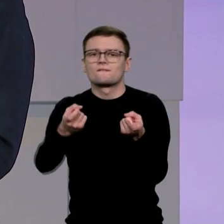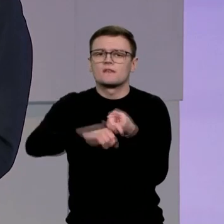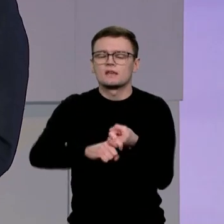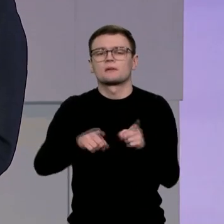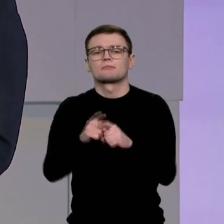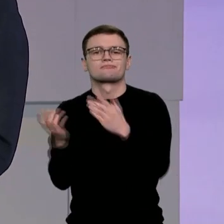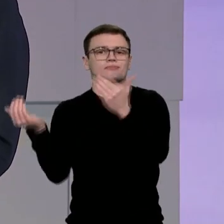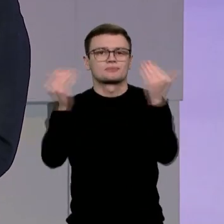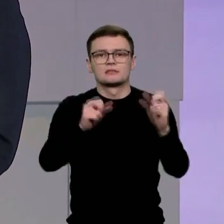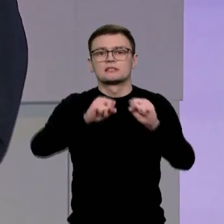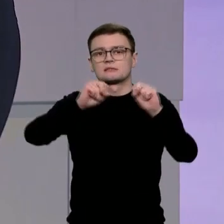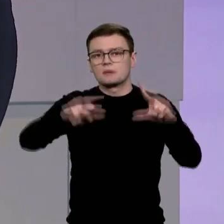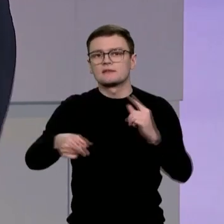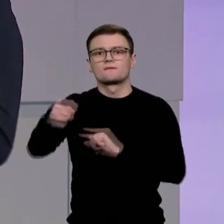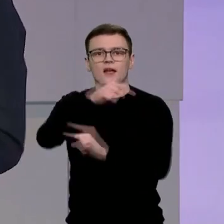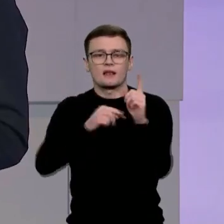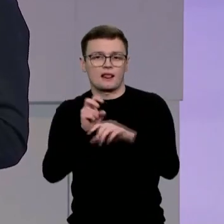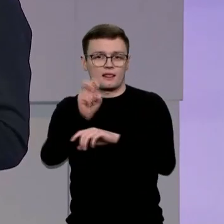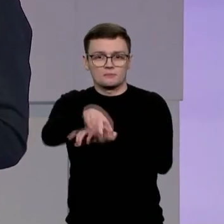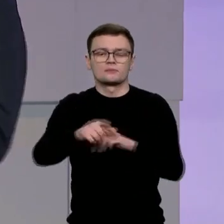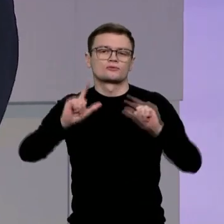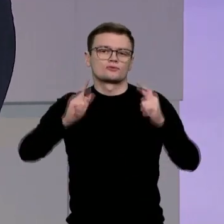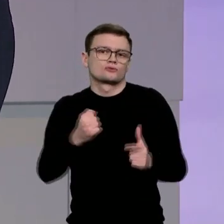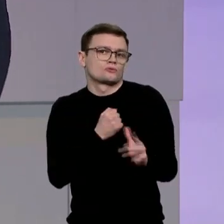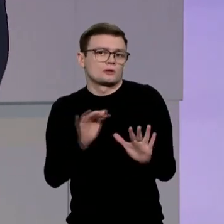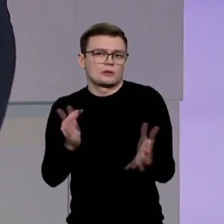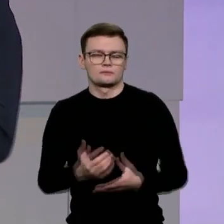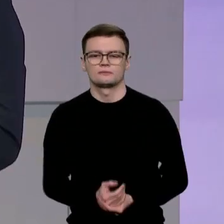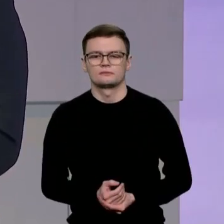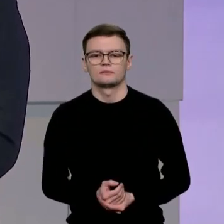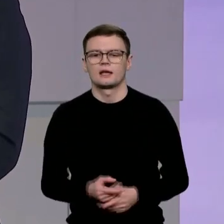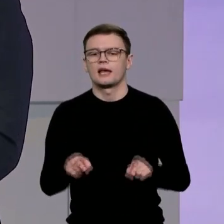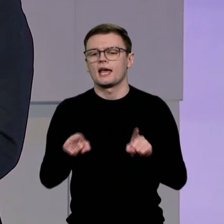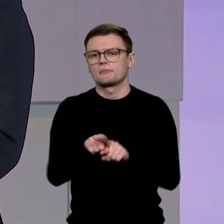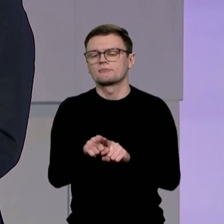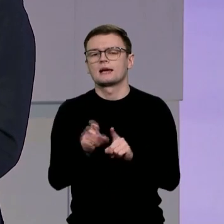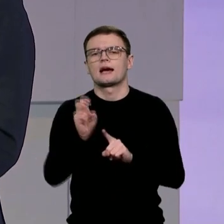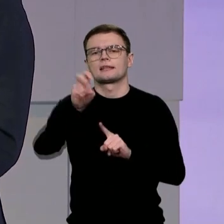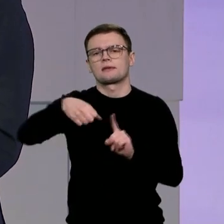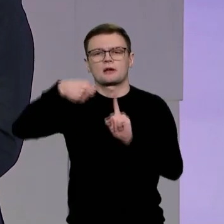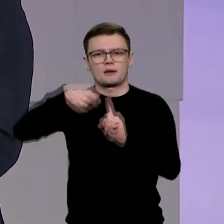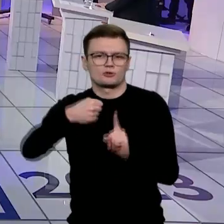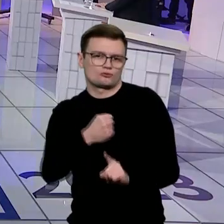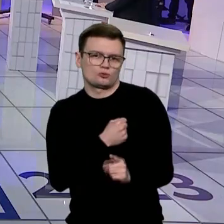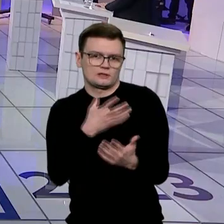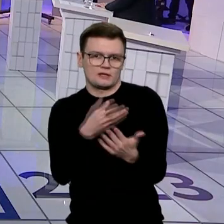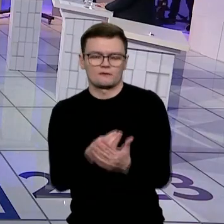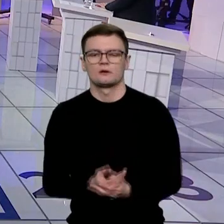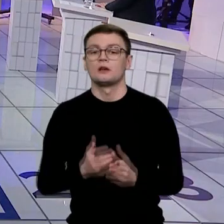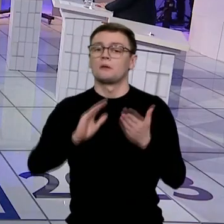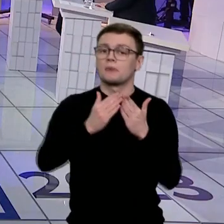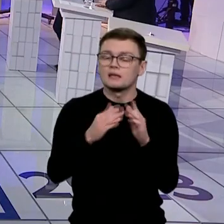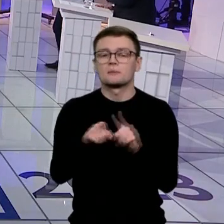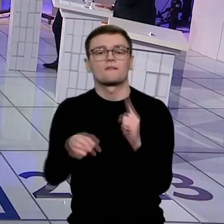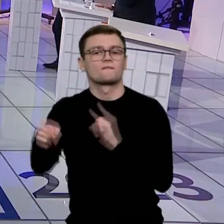tas specialistas ateina į verslą ir ten turi tam tikrą ateimo krepšelį, sakykime taip. Miestas ir verslas bendradarbiauja